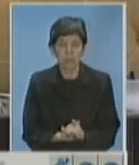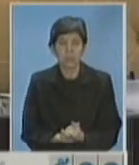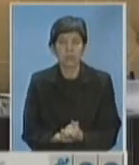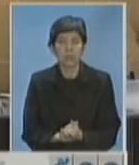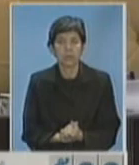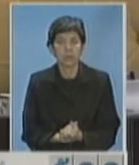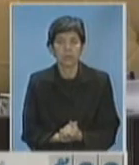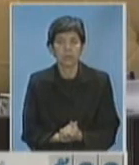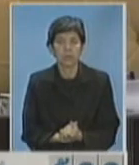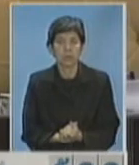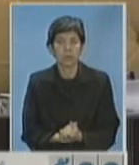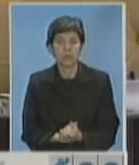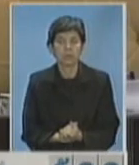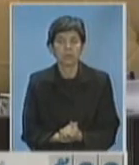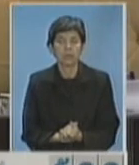อะครับ